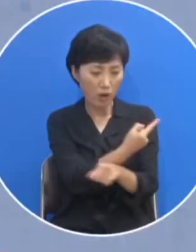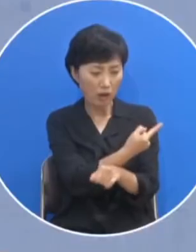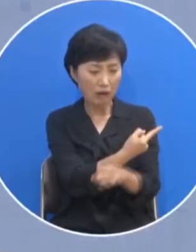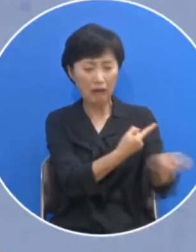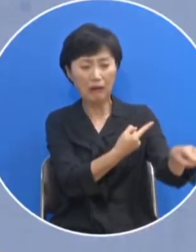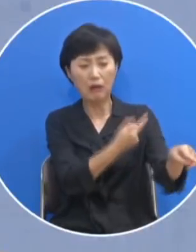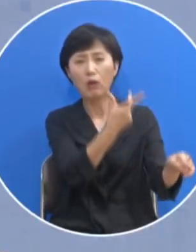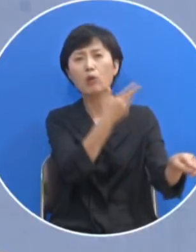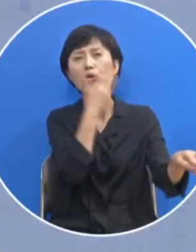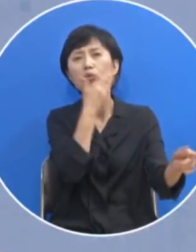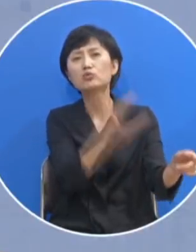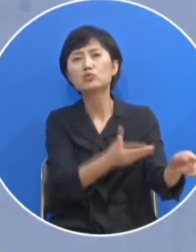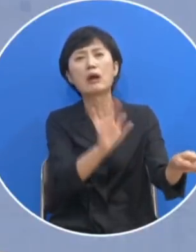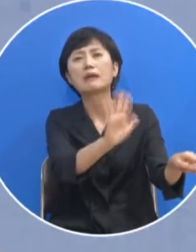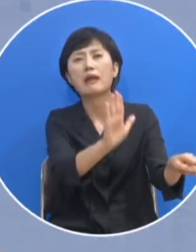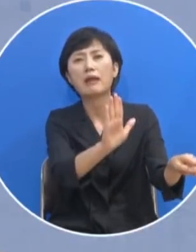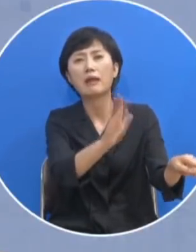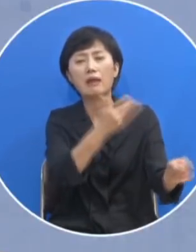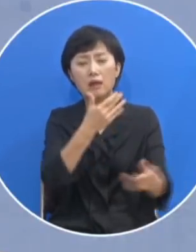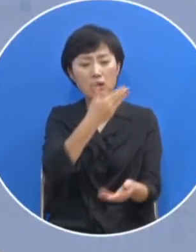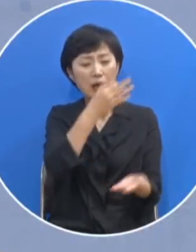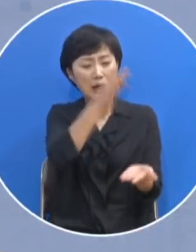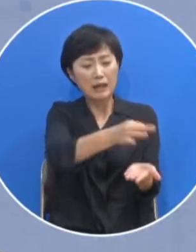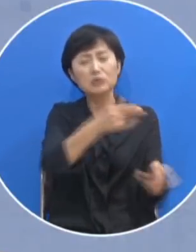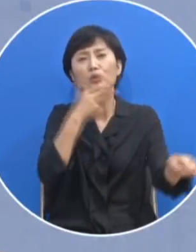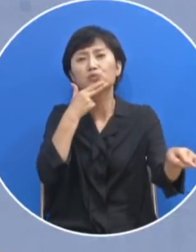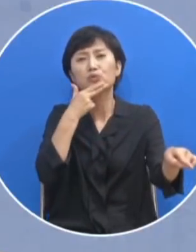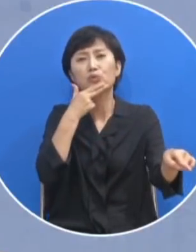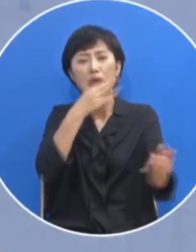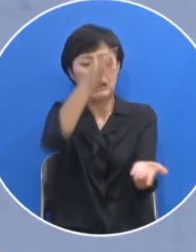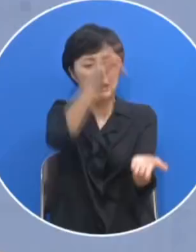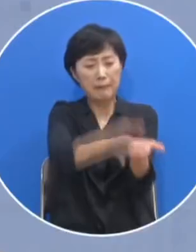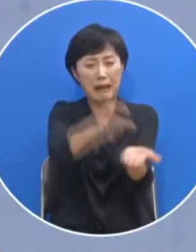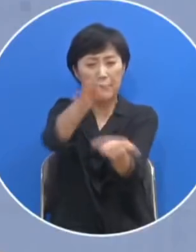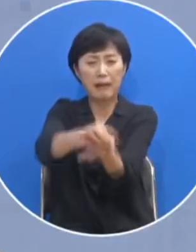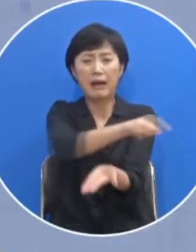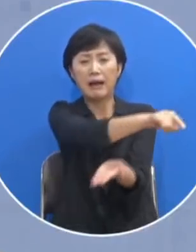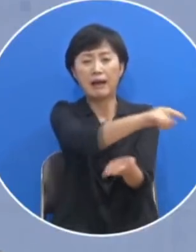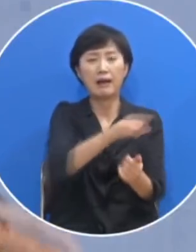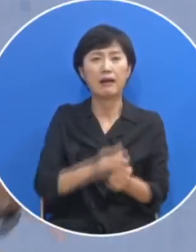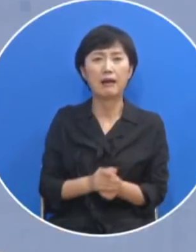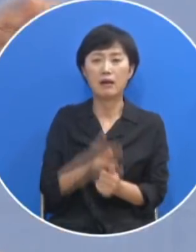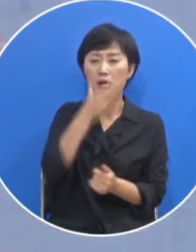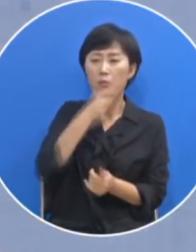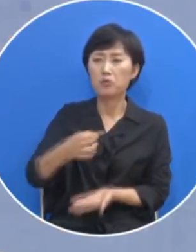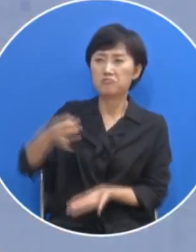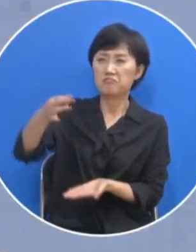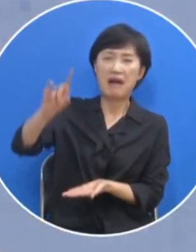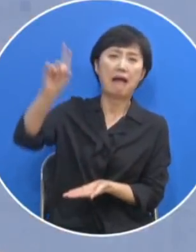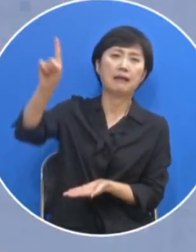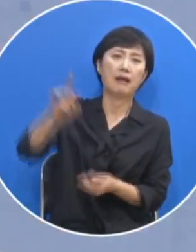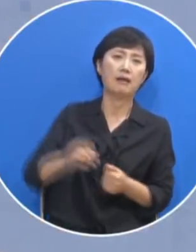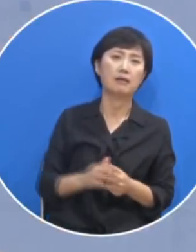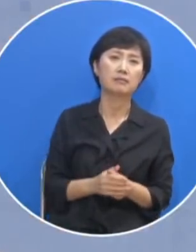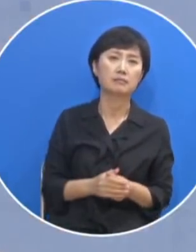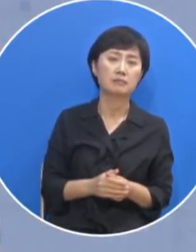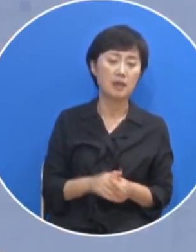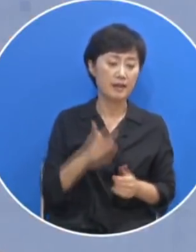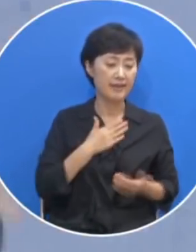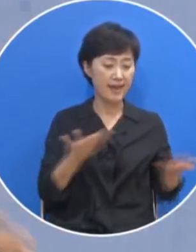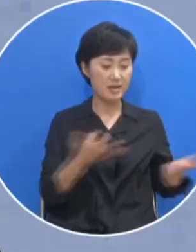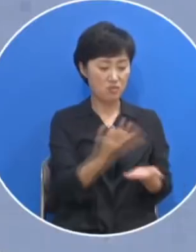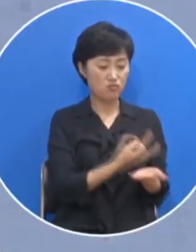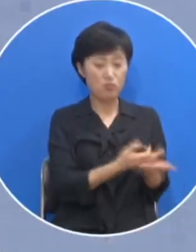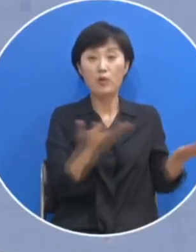테스트하기 후에 앱 인가할 때 용이함 있어 캐릭터 세트 난방 있잖아요 일어로 걸어놓고 필요로 에서는 거지 그게 채우고 치기